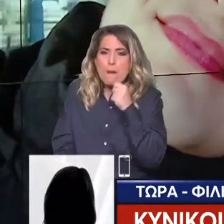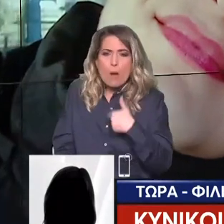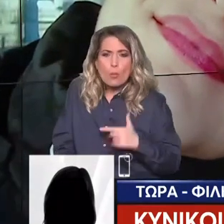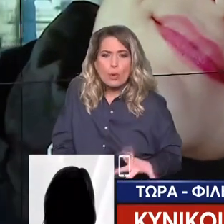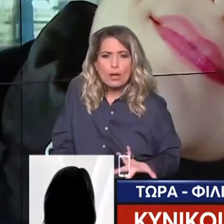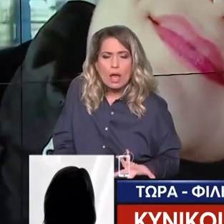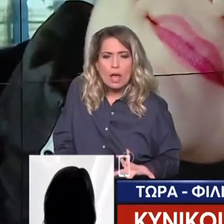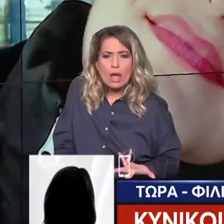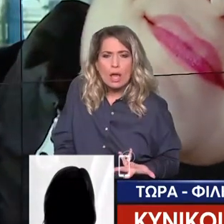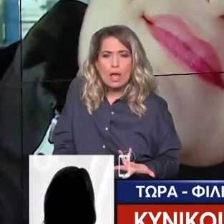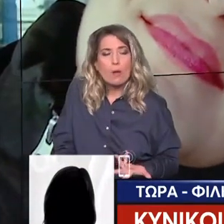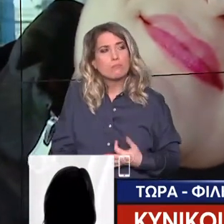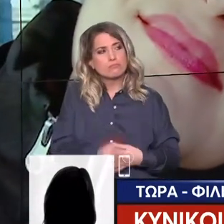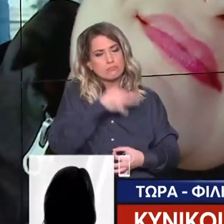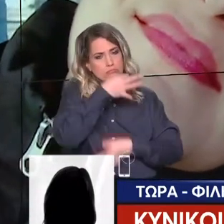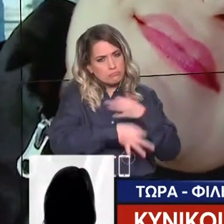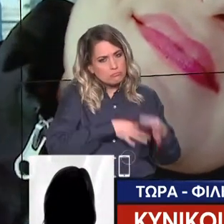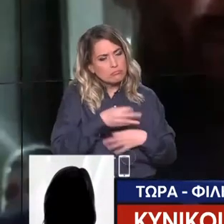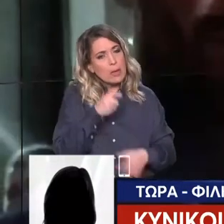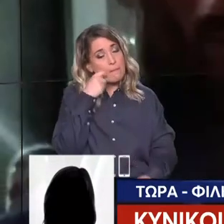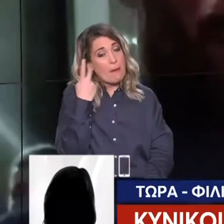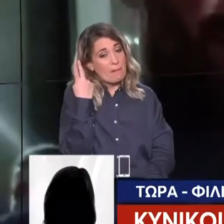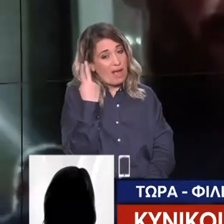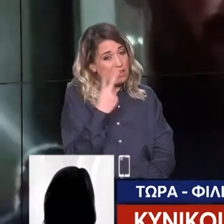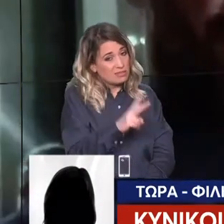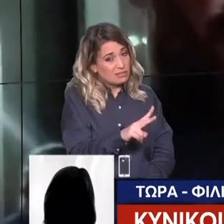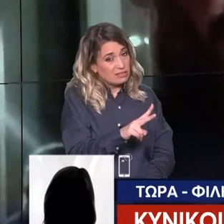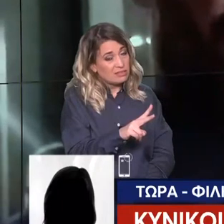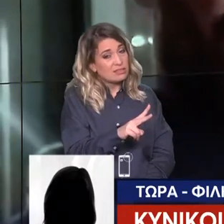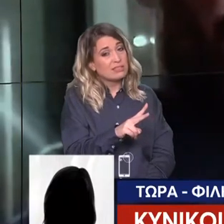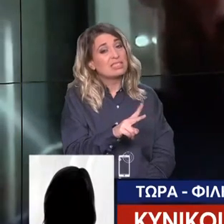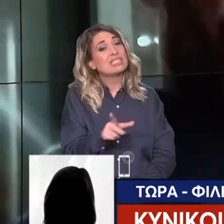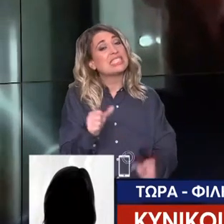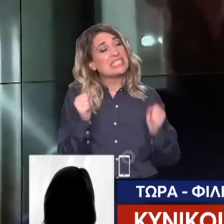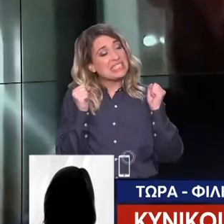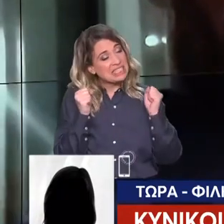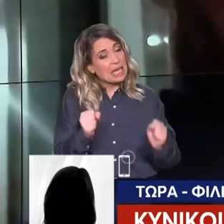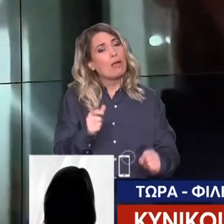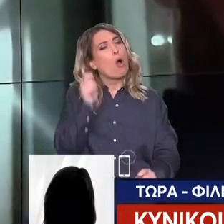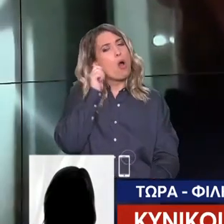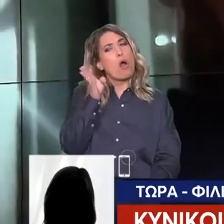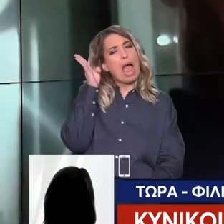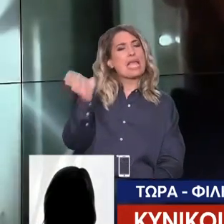μου?» Και του λέω «Η μάνα σου ζει, αγόρι μου, είναι εκεί».